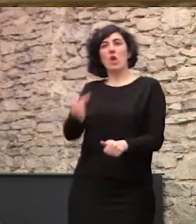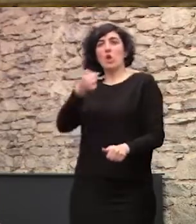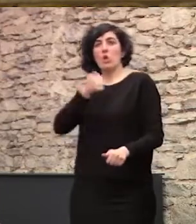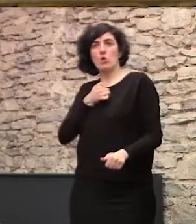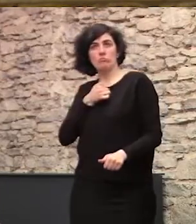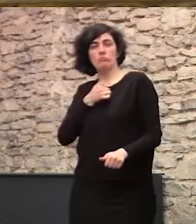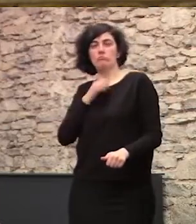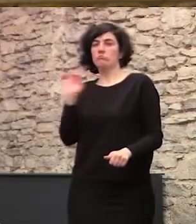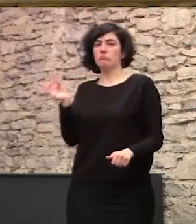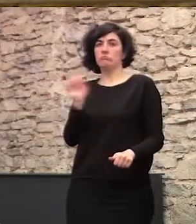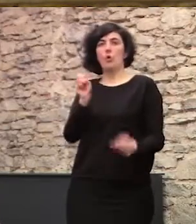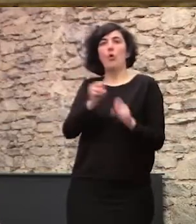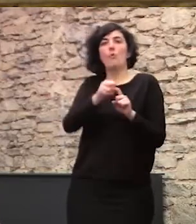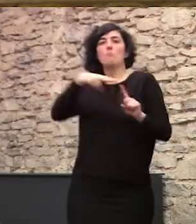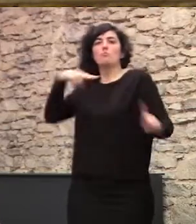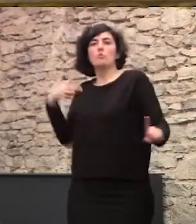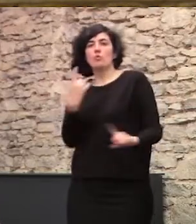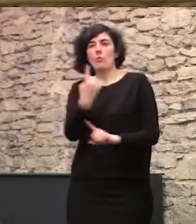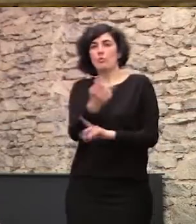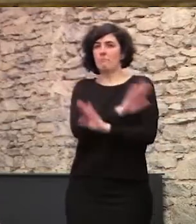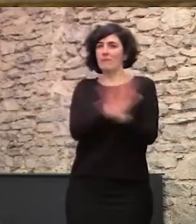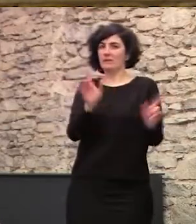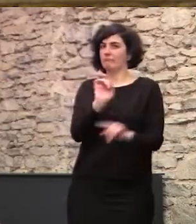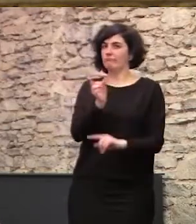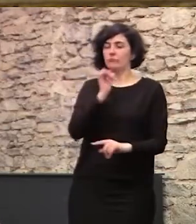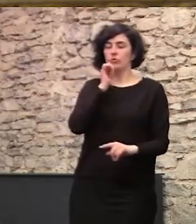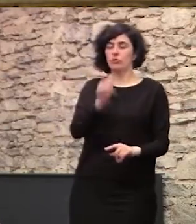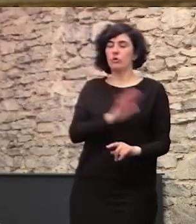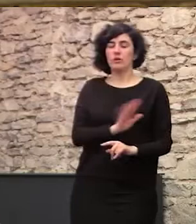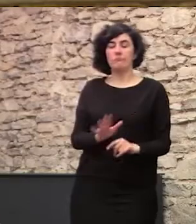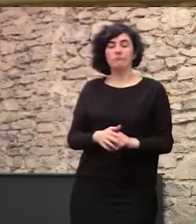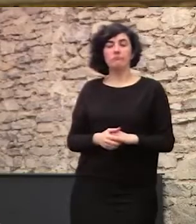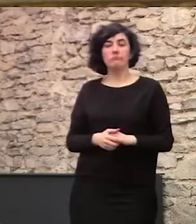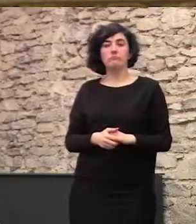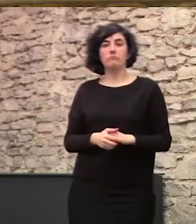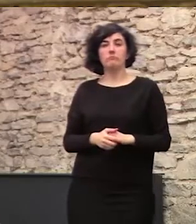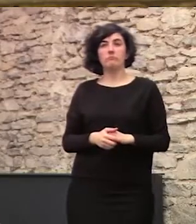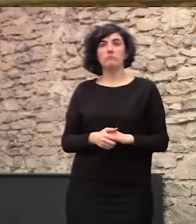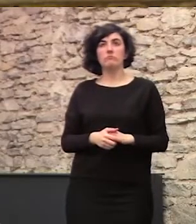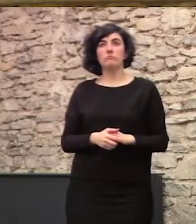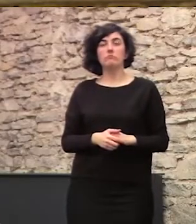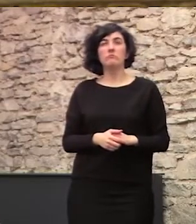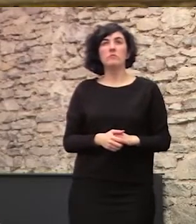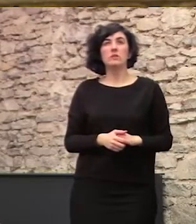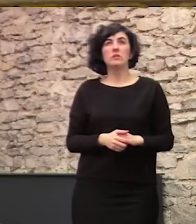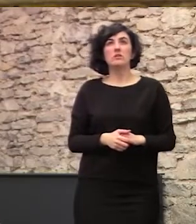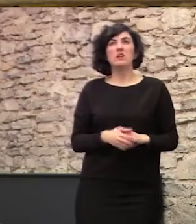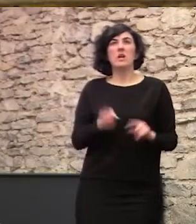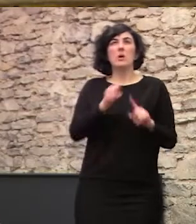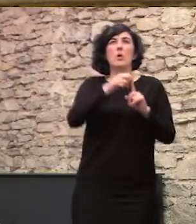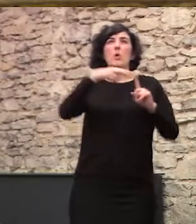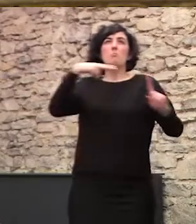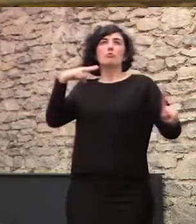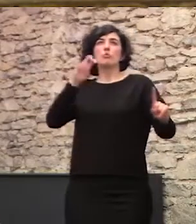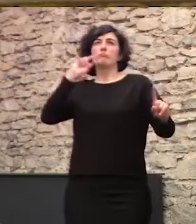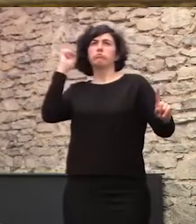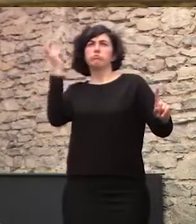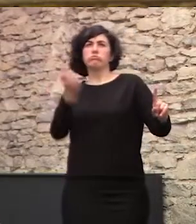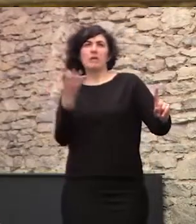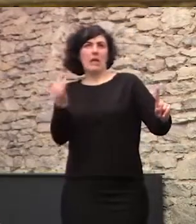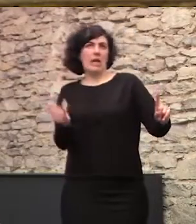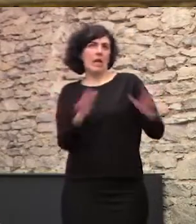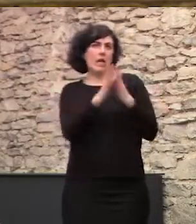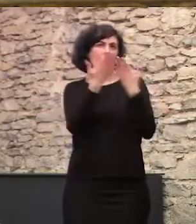berriro bakarrik ikuspuntu bat eman izan dezagun. Eta hori bai, ikuspuntu bat baino gehiago nahi nuela